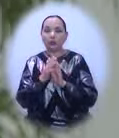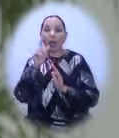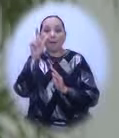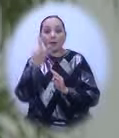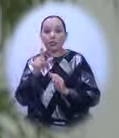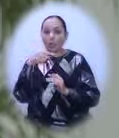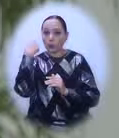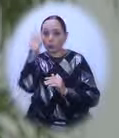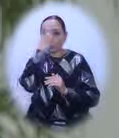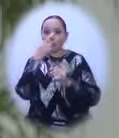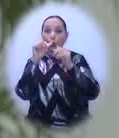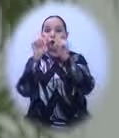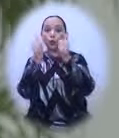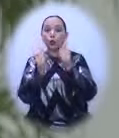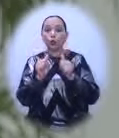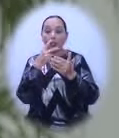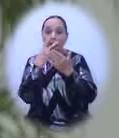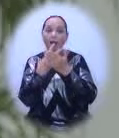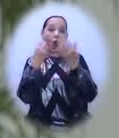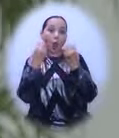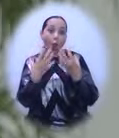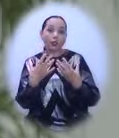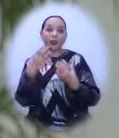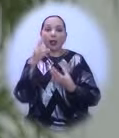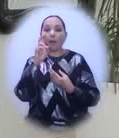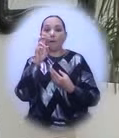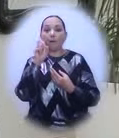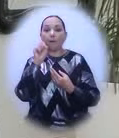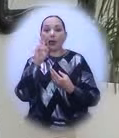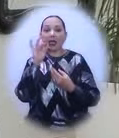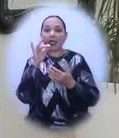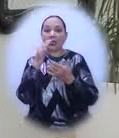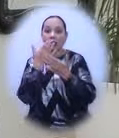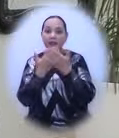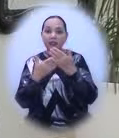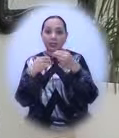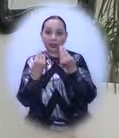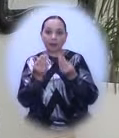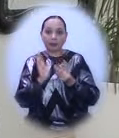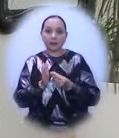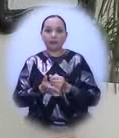Mijozimizning yuz tuzilishiga qarab oddiy bakki tavsiya etamiz.